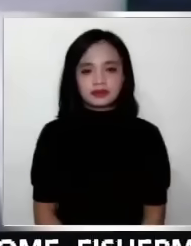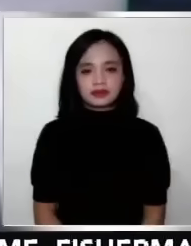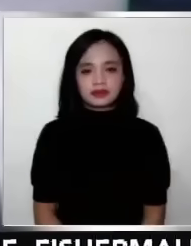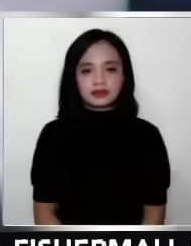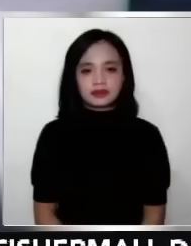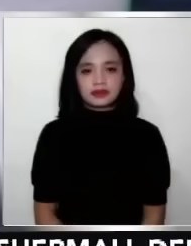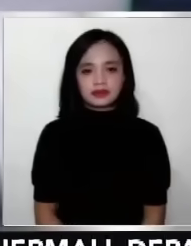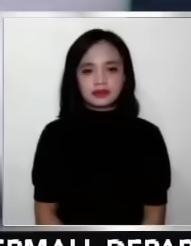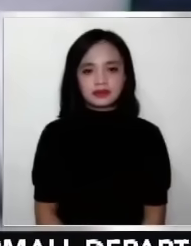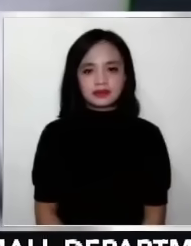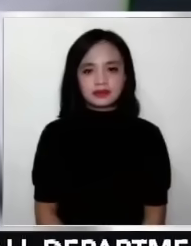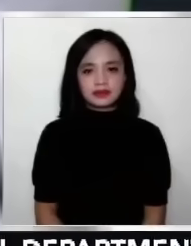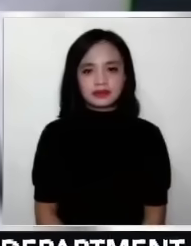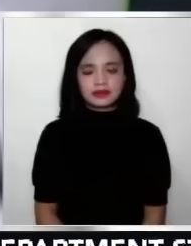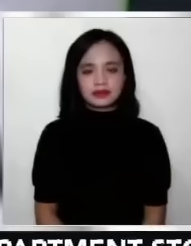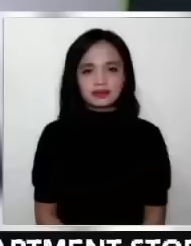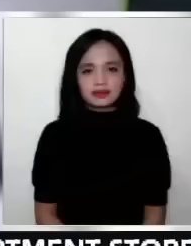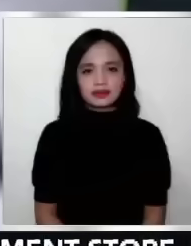virtues.